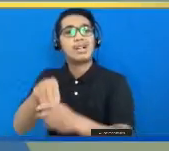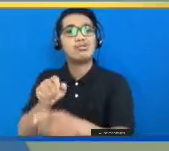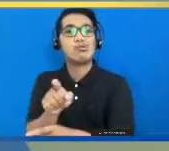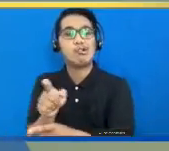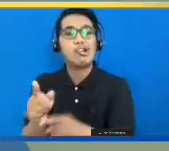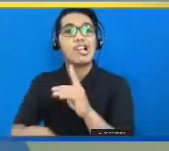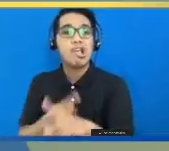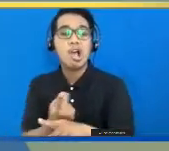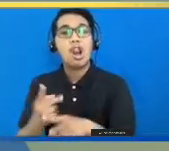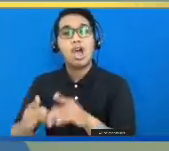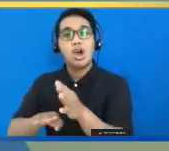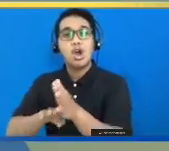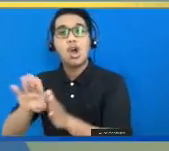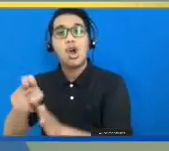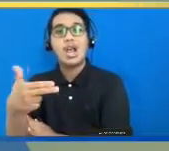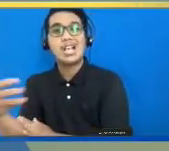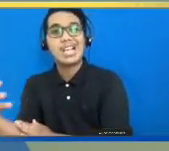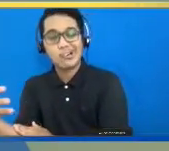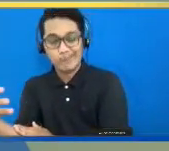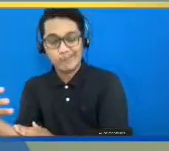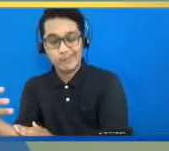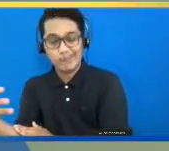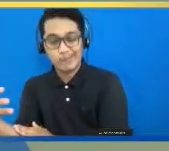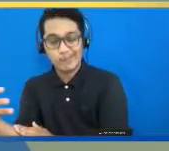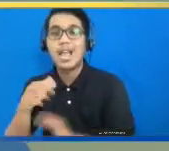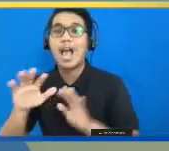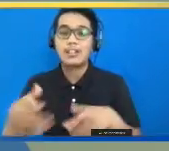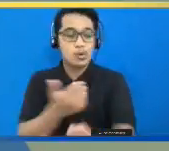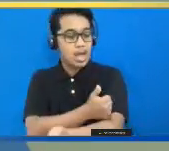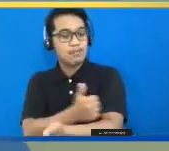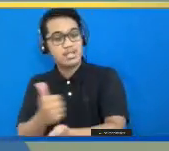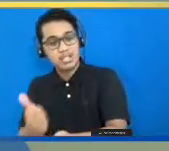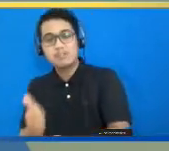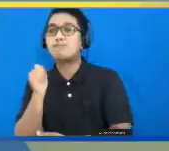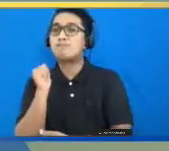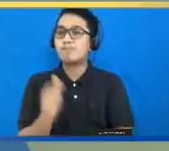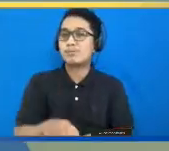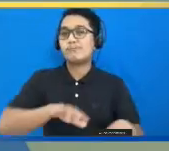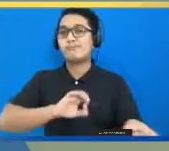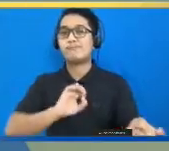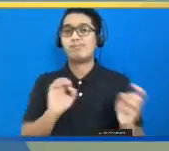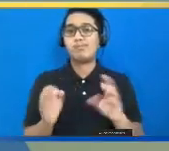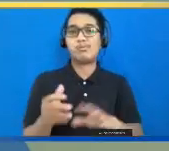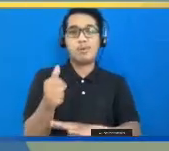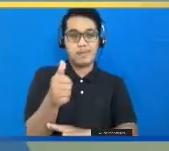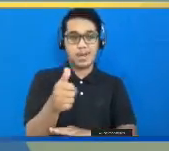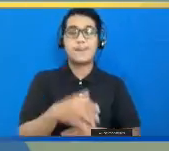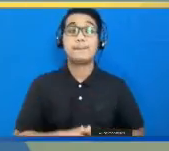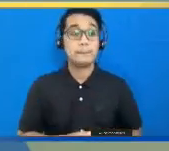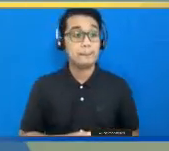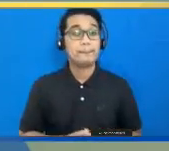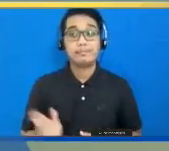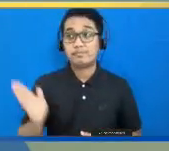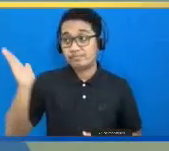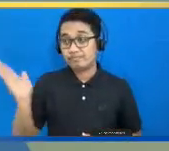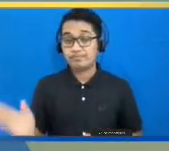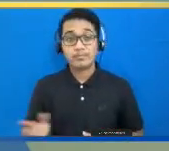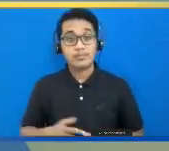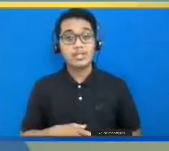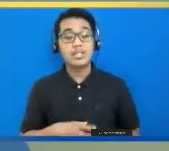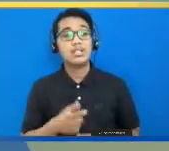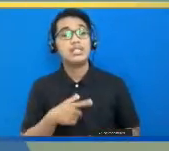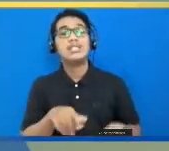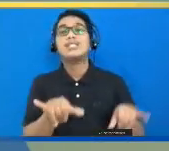ekonominya membaik dan juga abstraksinya juga terjadi dengan lebih baik ini Tentunya seiring dengan